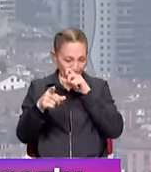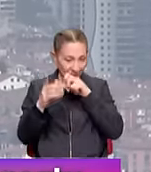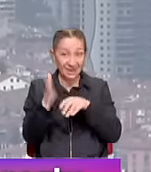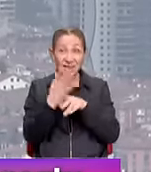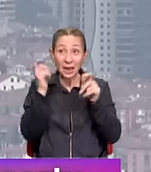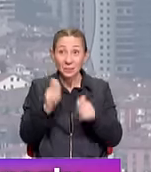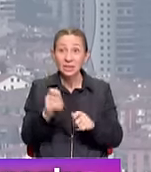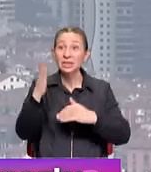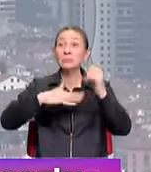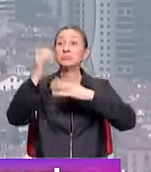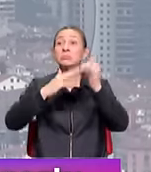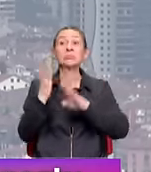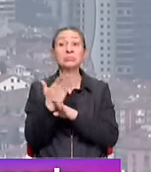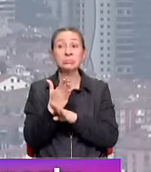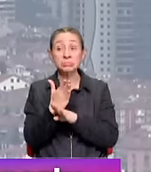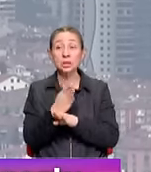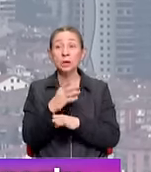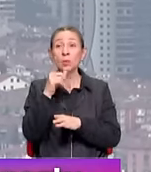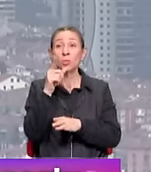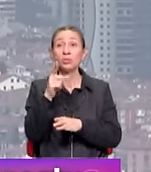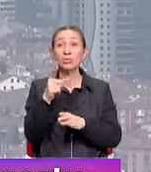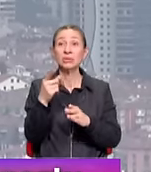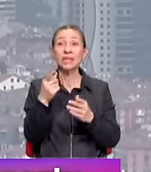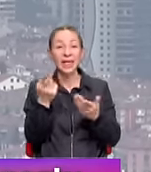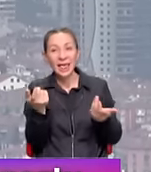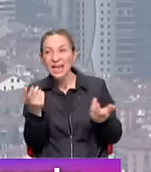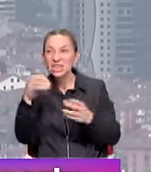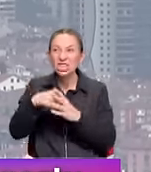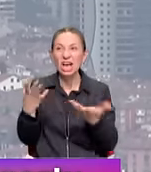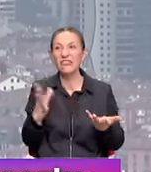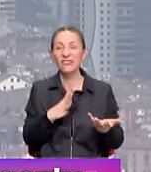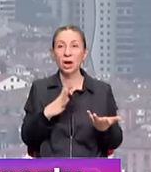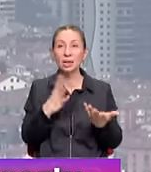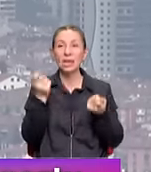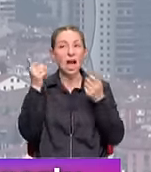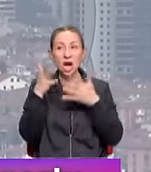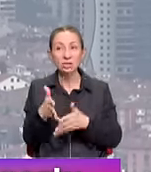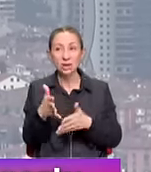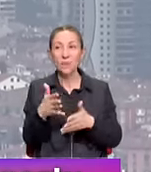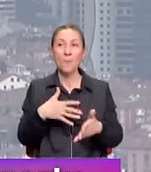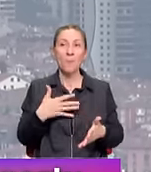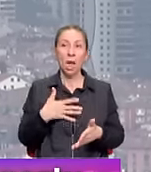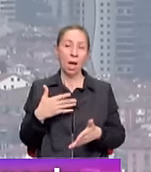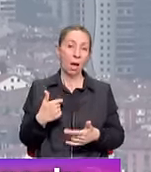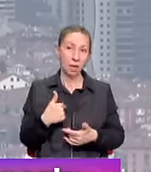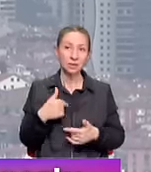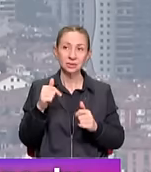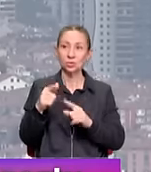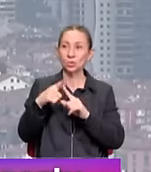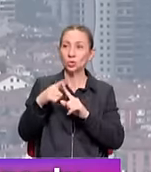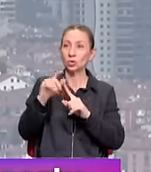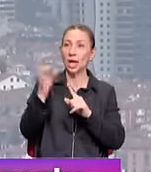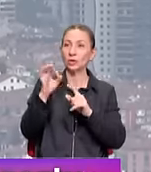yapıldı, niye inşa edildi, burada amaç, hedef ne, ne kadar harcandı diye merak ederken işte